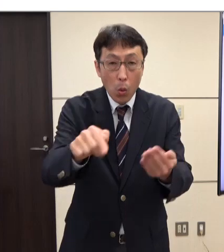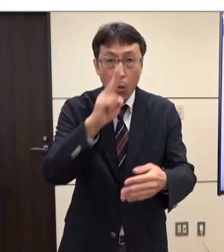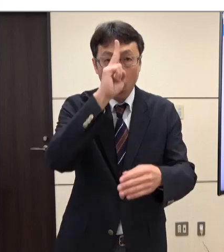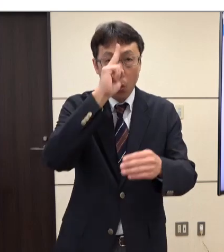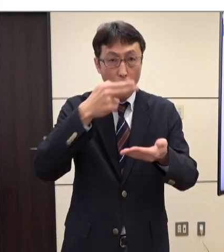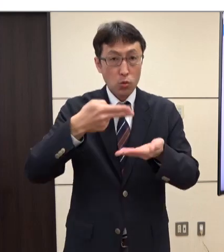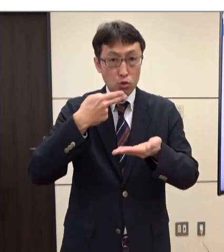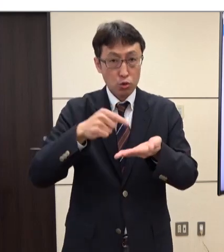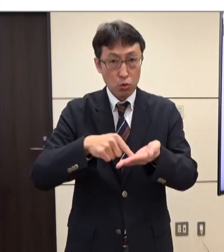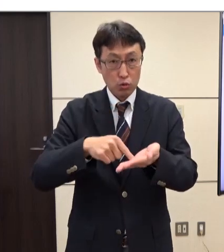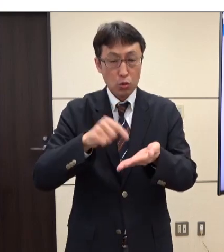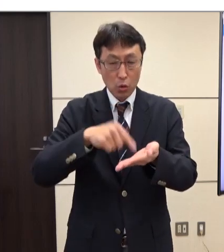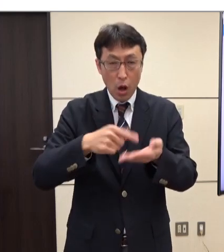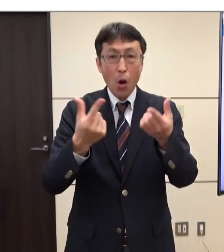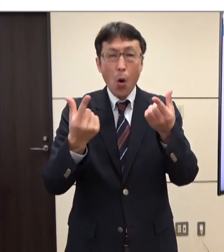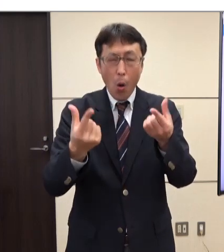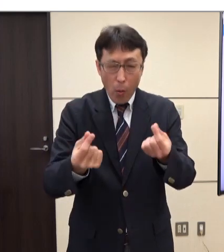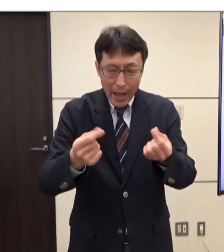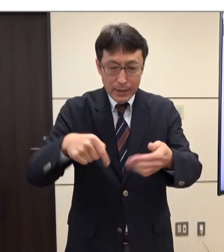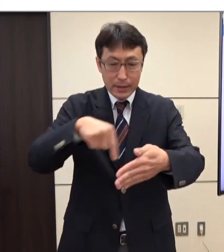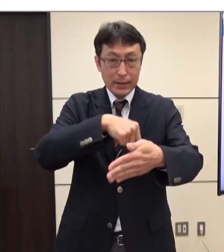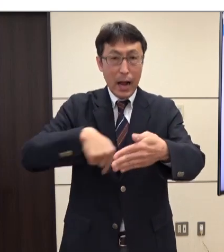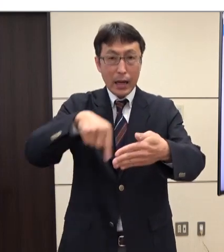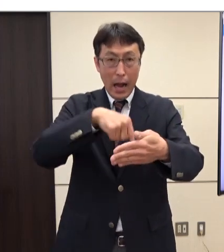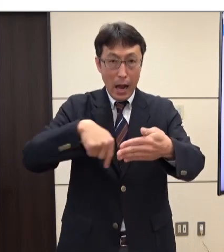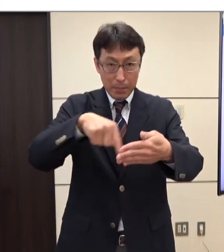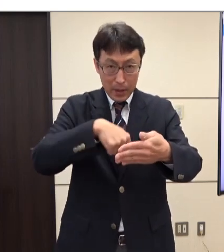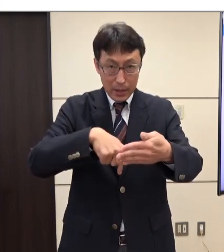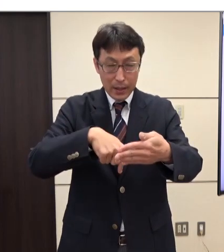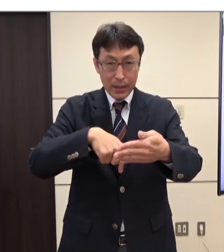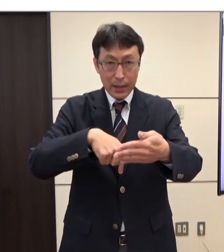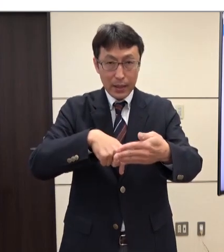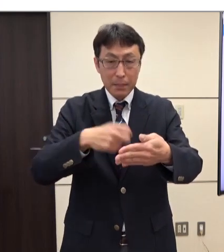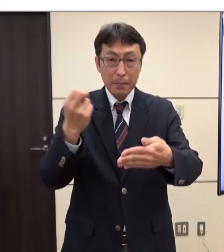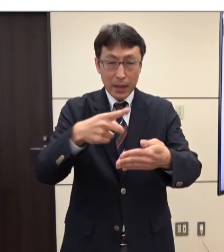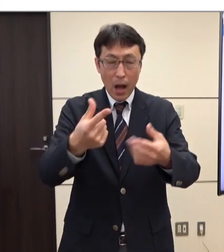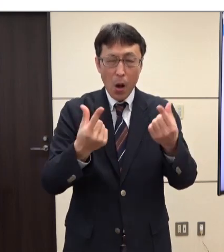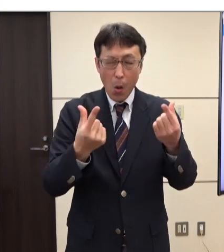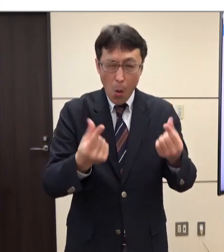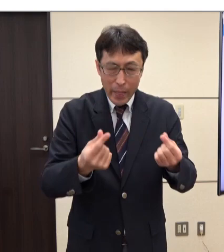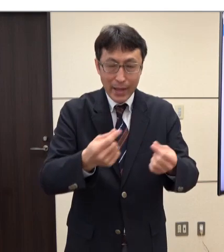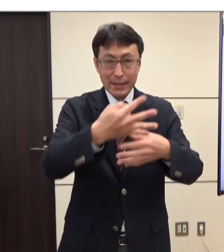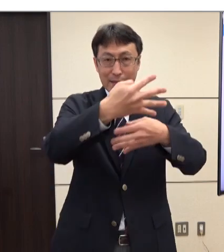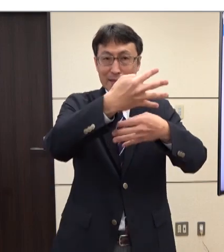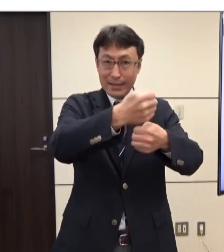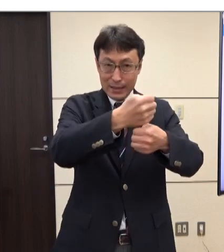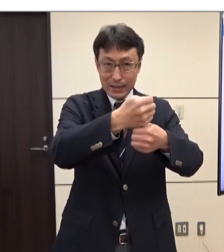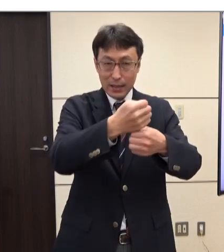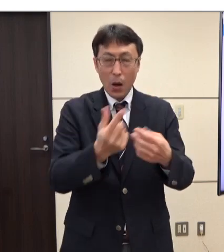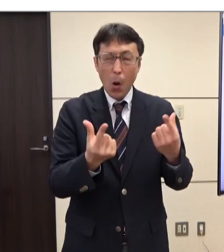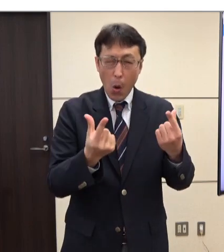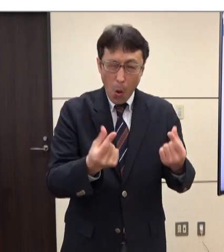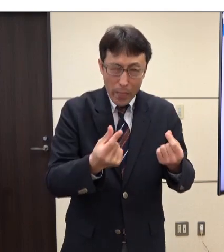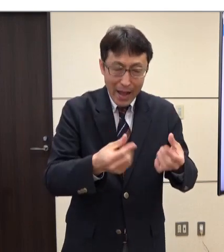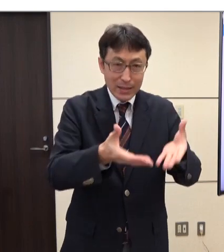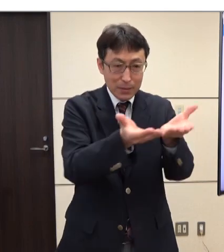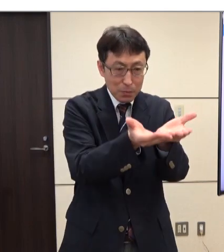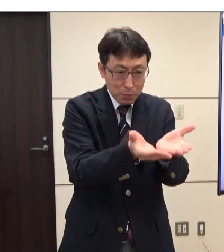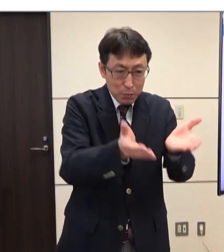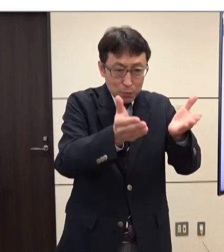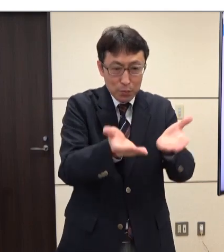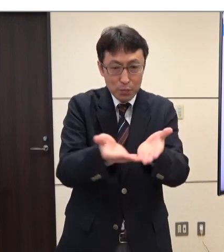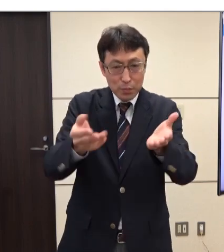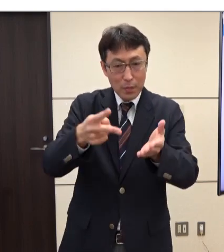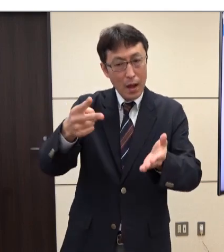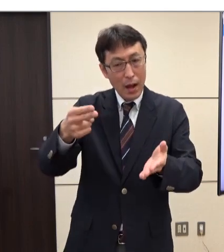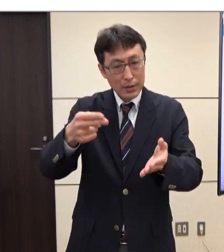同じ、提供日にさらに同じ、食器などを使ってですね皆さんに学校